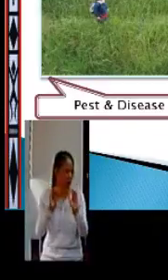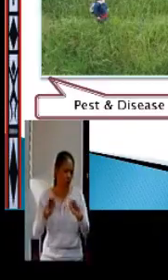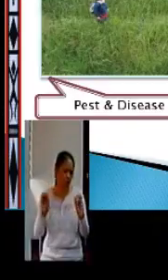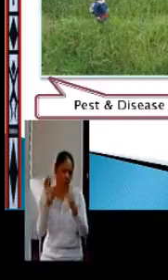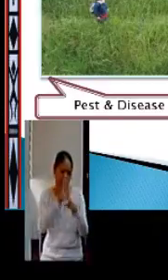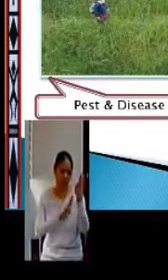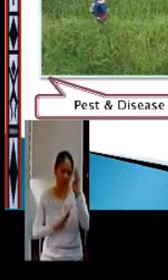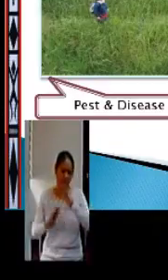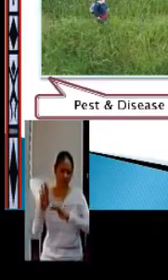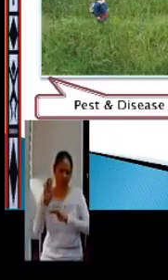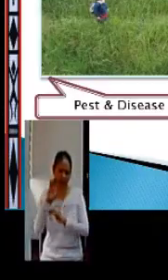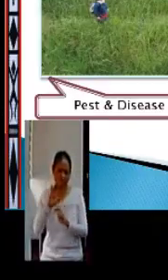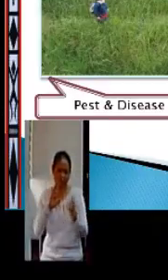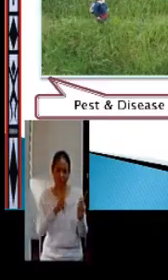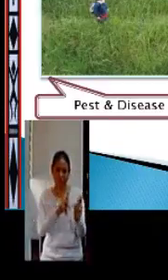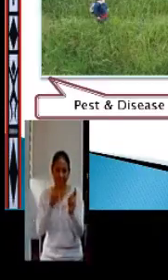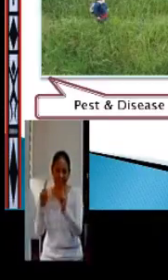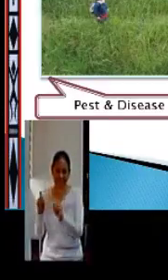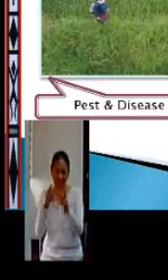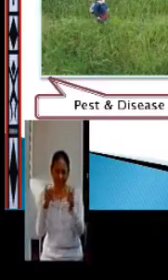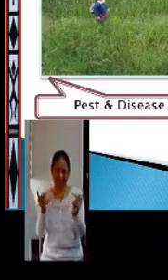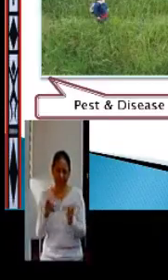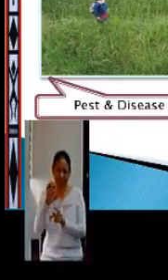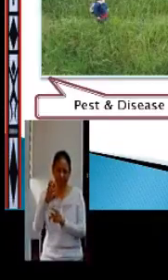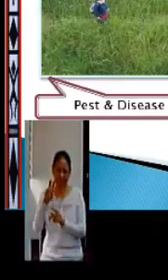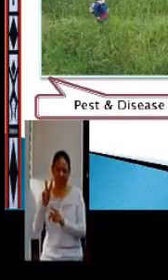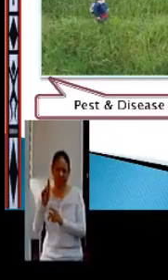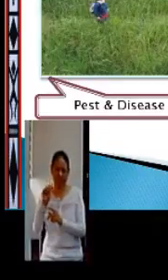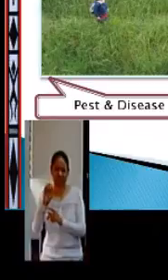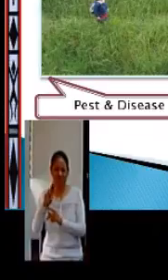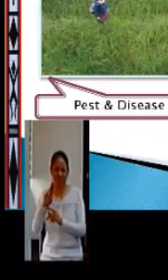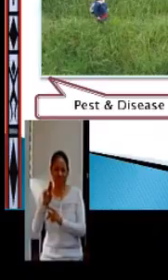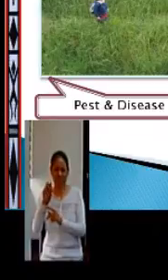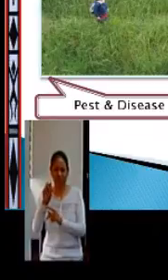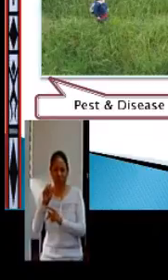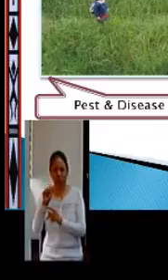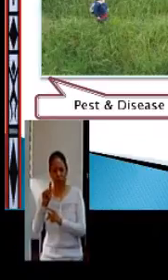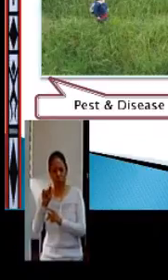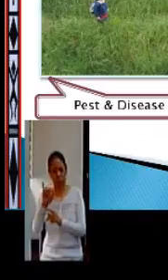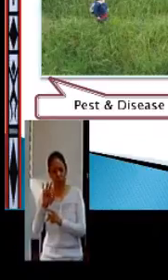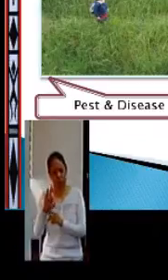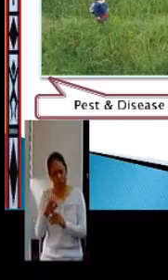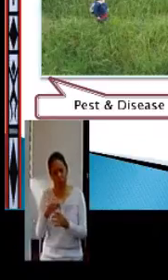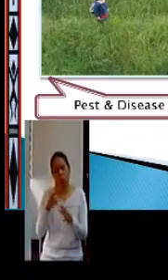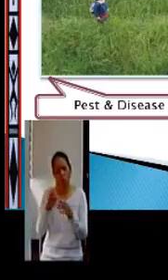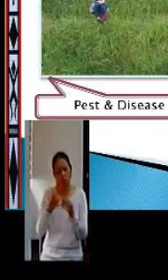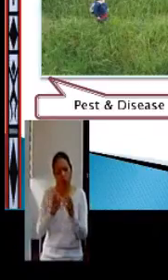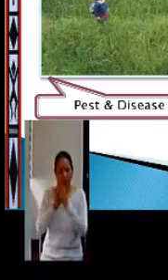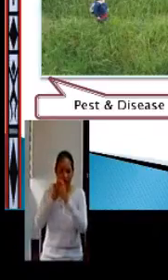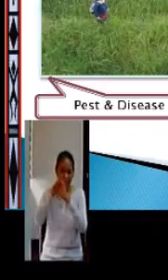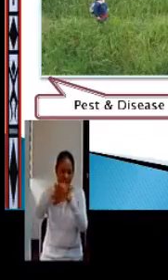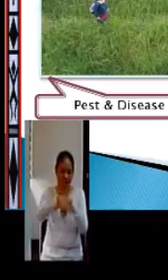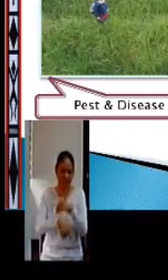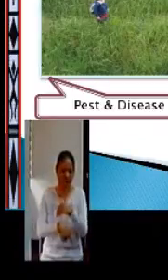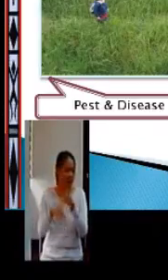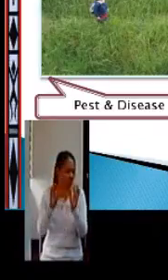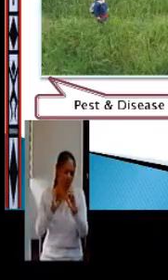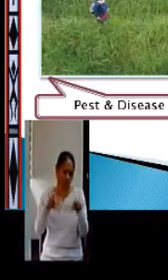problema. Minsan lang, in rare cases, natatabunan yung mga tao namin. That's yan yung problema, walang baha sa